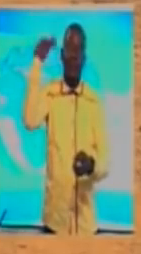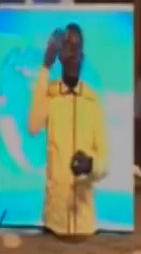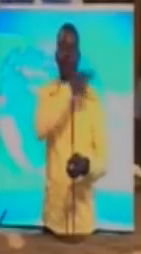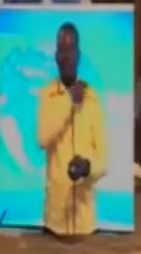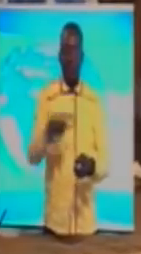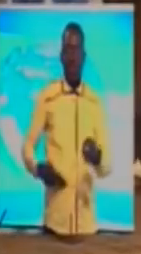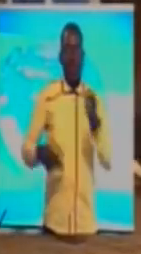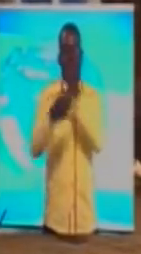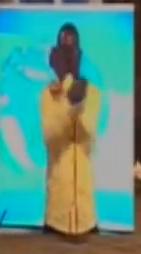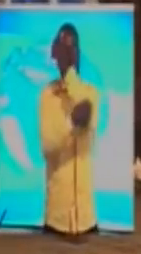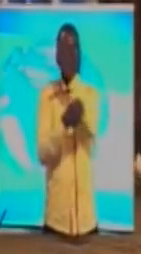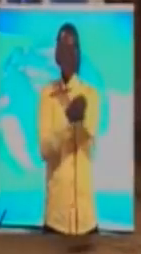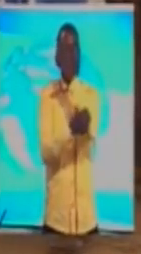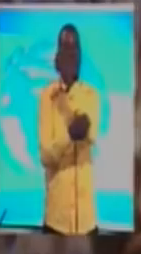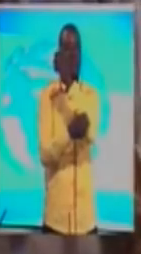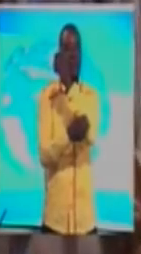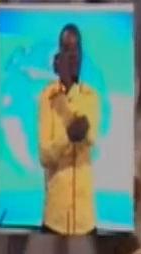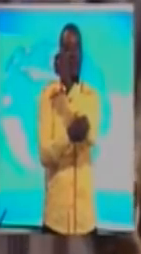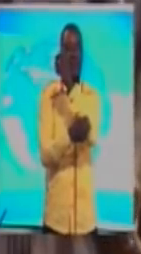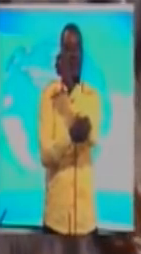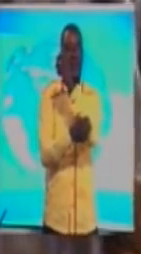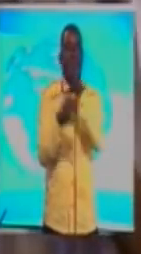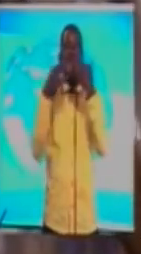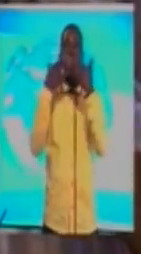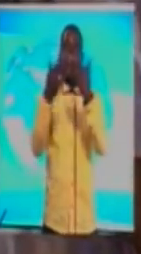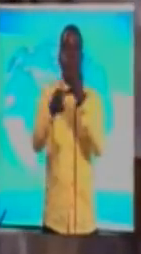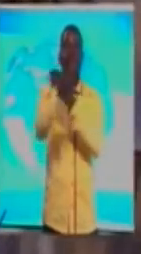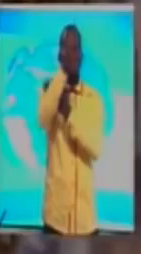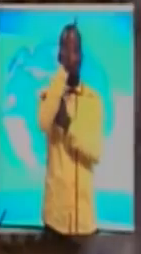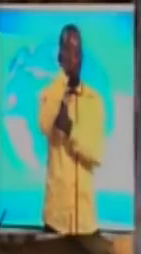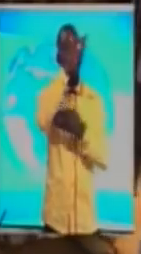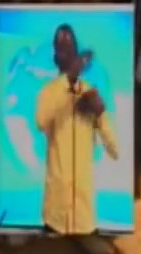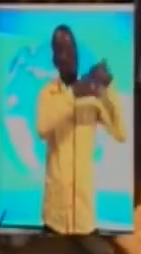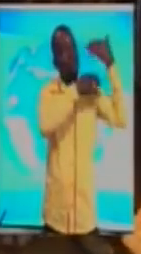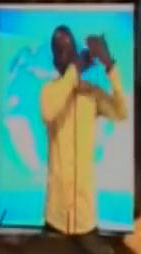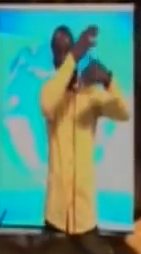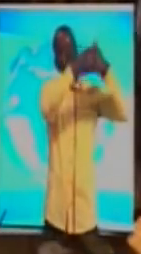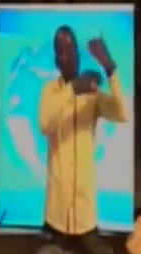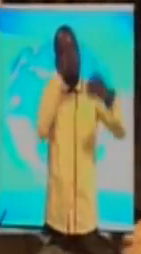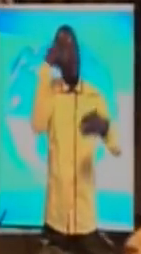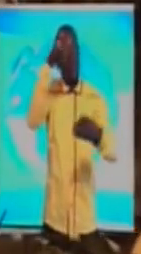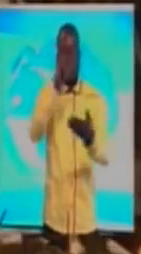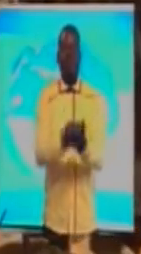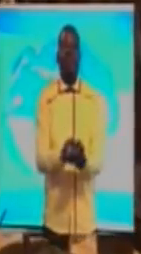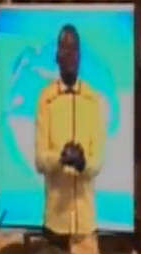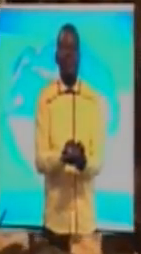de Tenkodogo, Dima de Zugrantenga, dit merci à Dieu et aux mains des ancêtres à ce Nabaska.